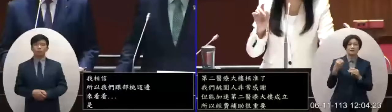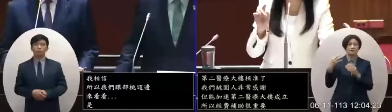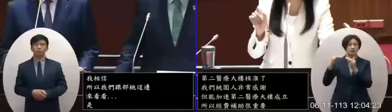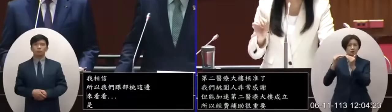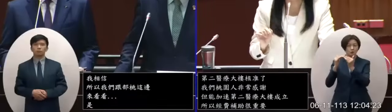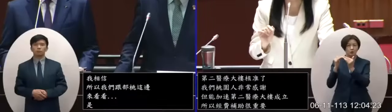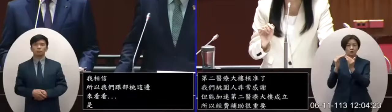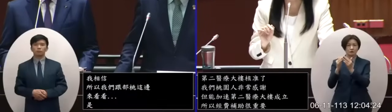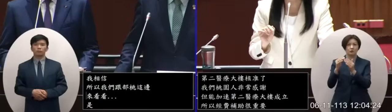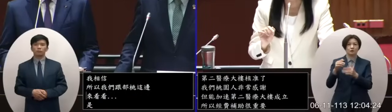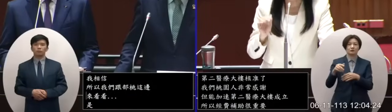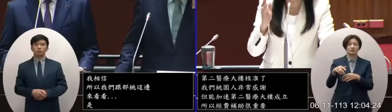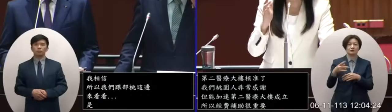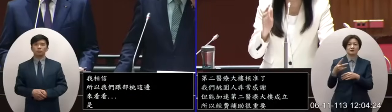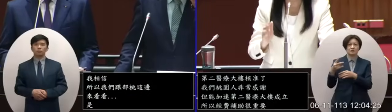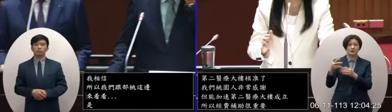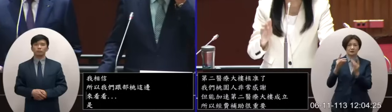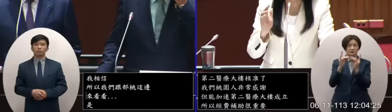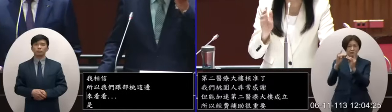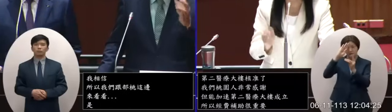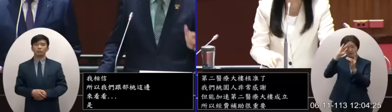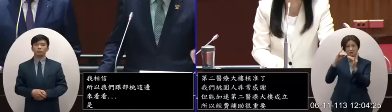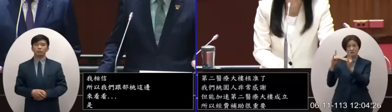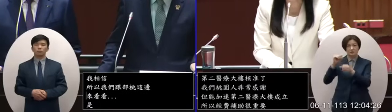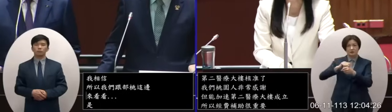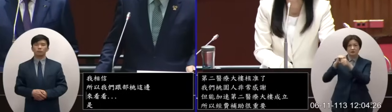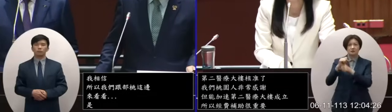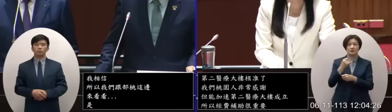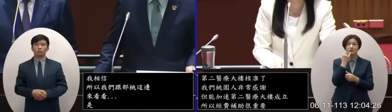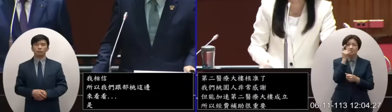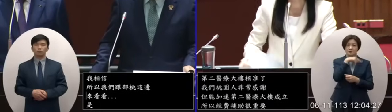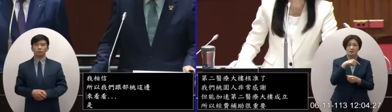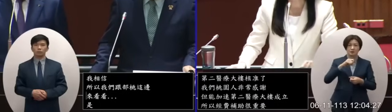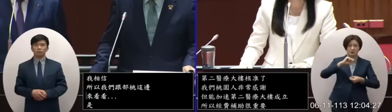所以27亿的钱真的不够。拜托院长能够给布桃更多